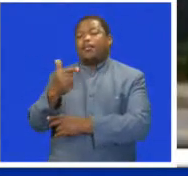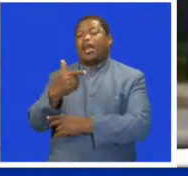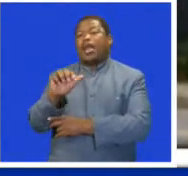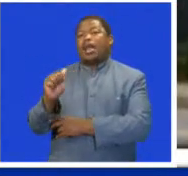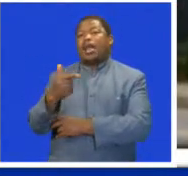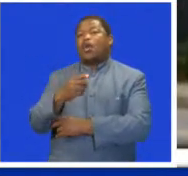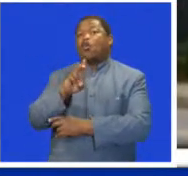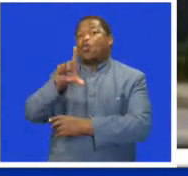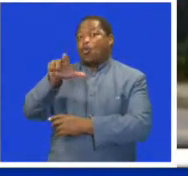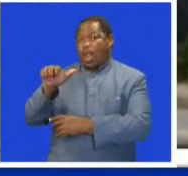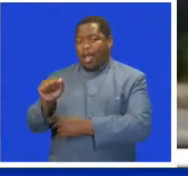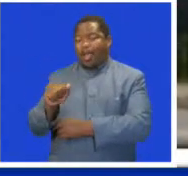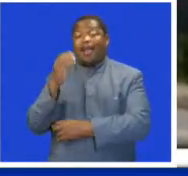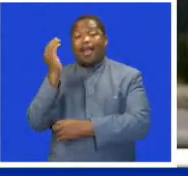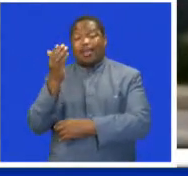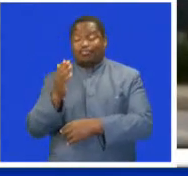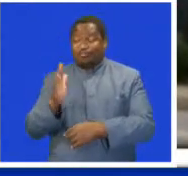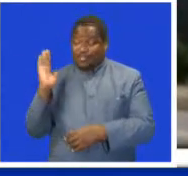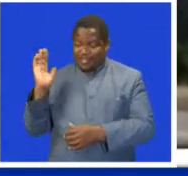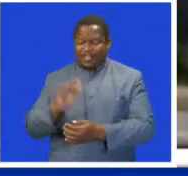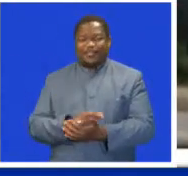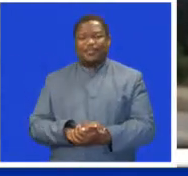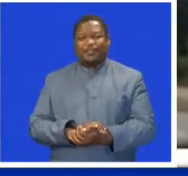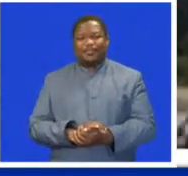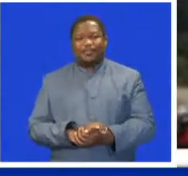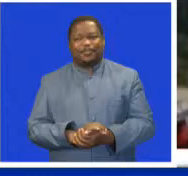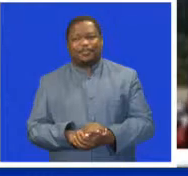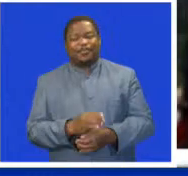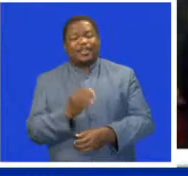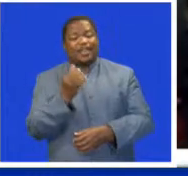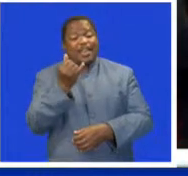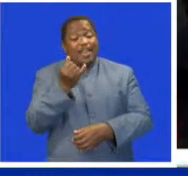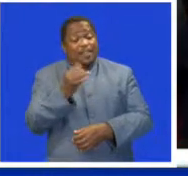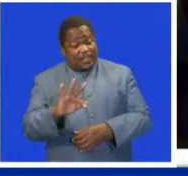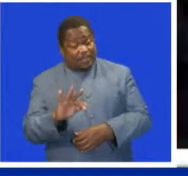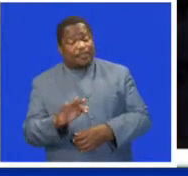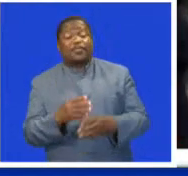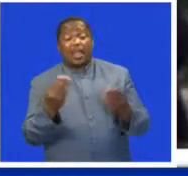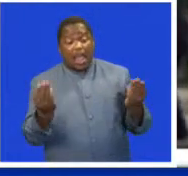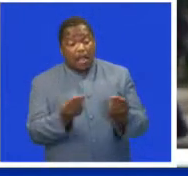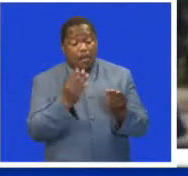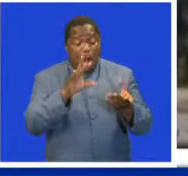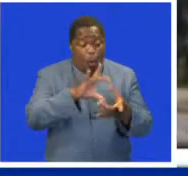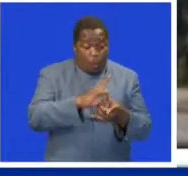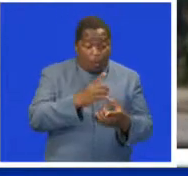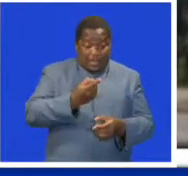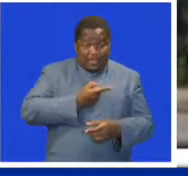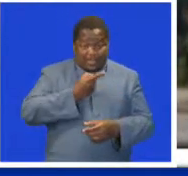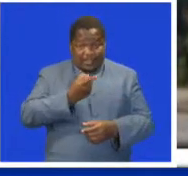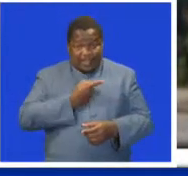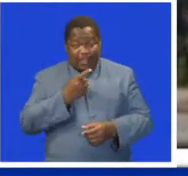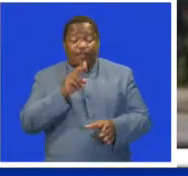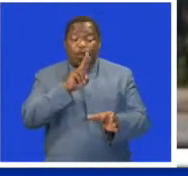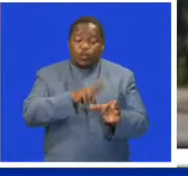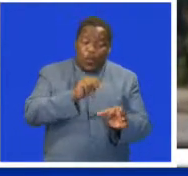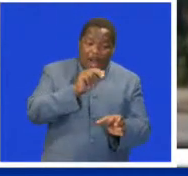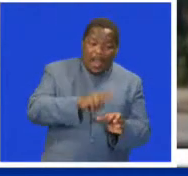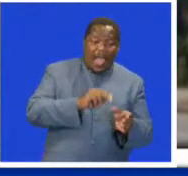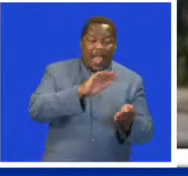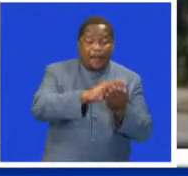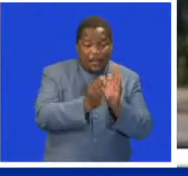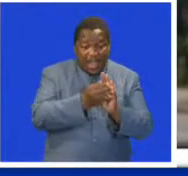Bukhona vele ubungodi ngoba lapha nje lasengida udendela lento just because of le simo